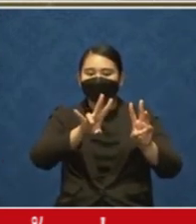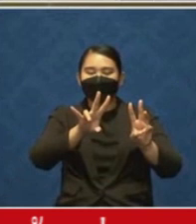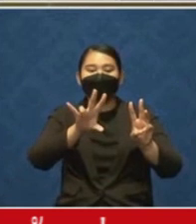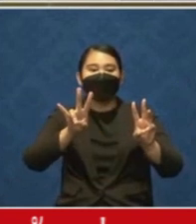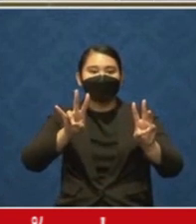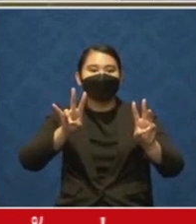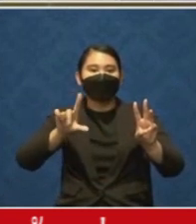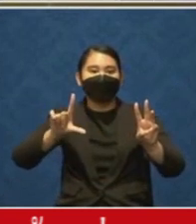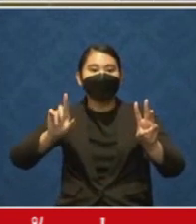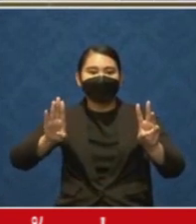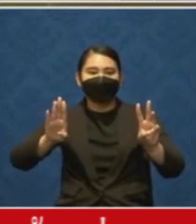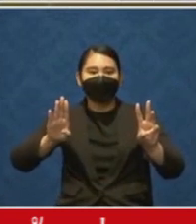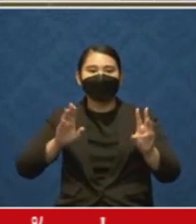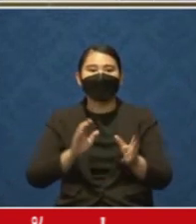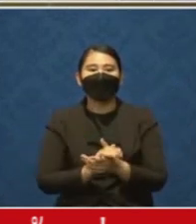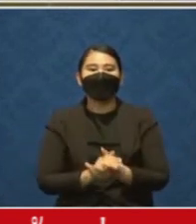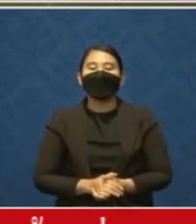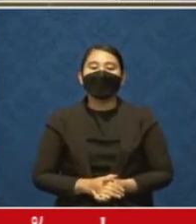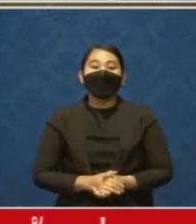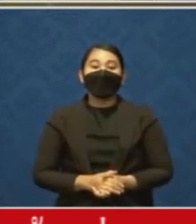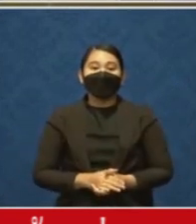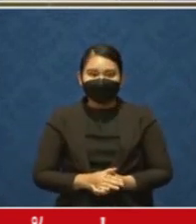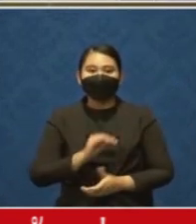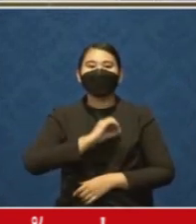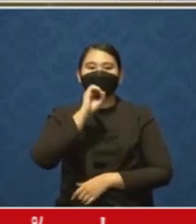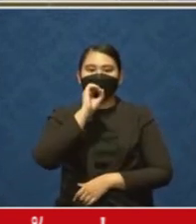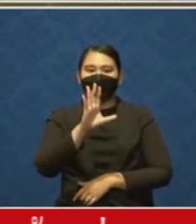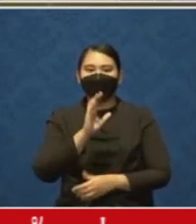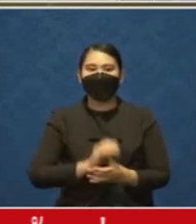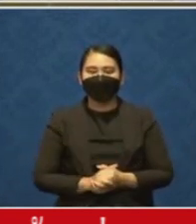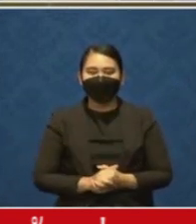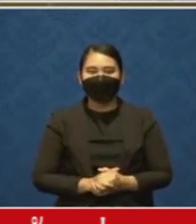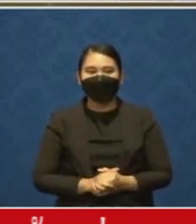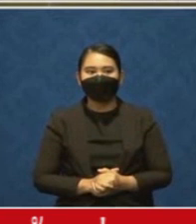6,700 กับ7ล้านบาทต้องกราบเรียนท่านประธานครับว่า